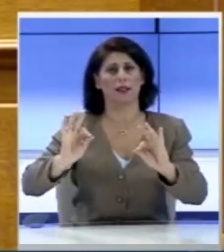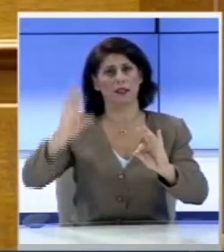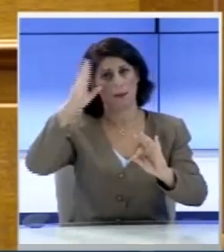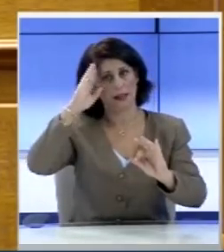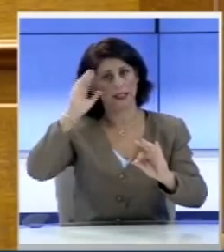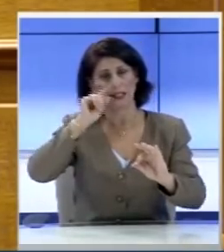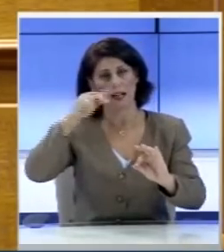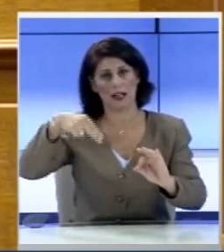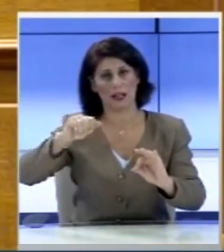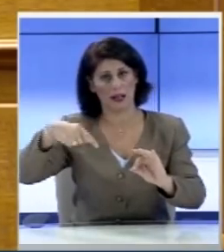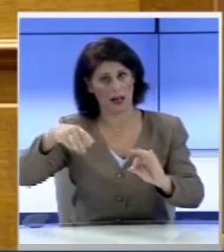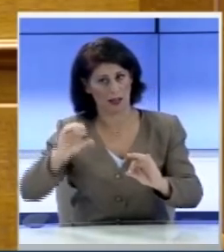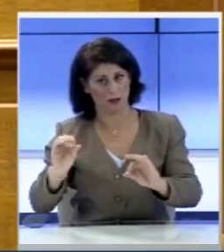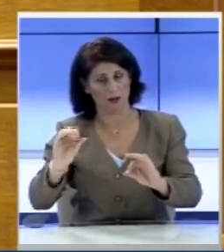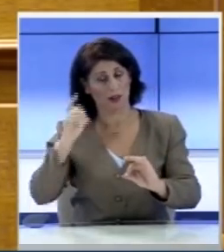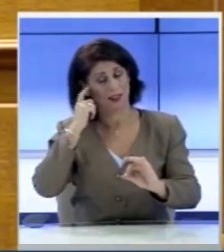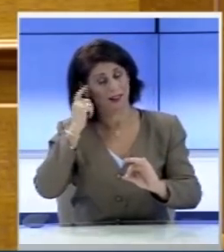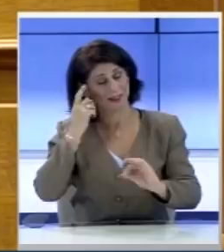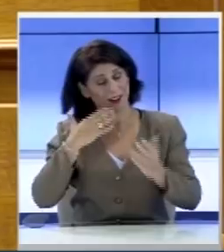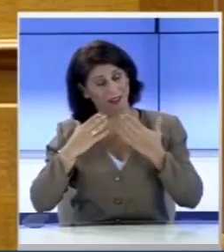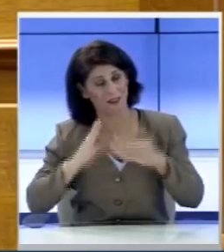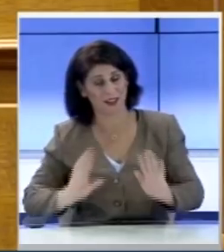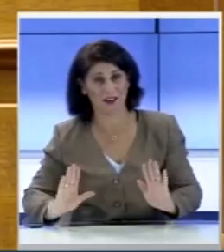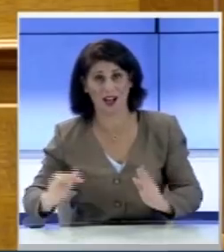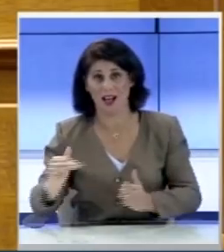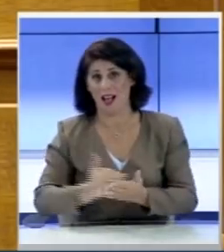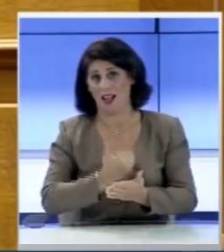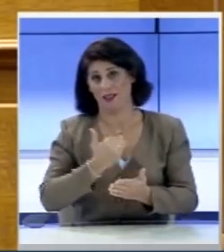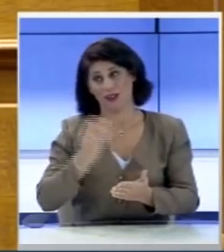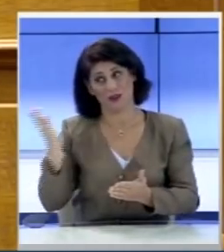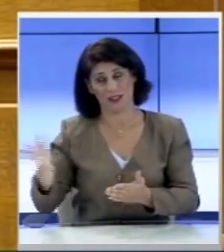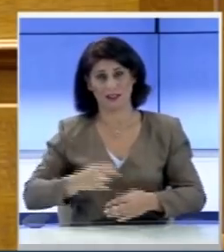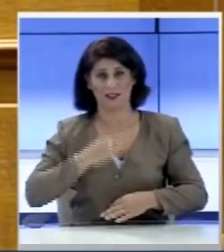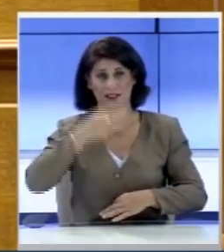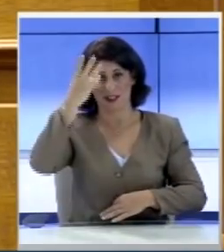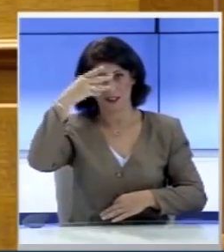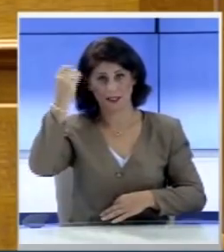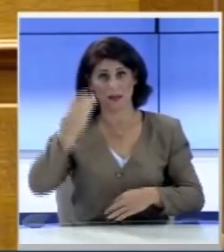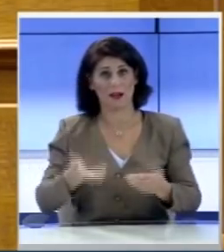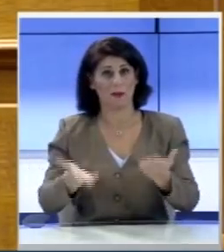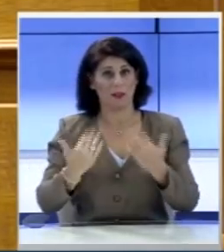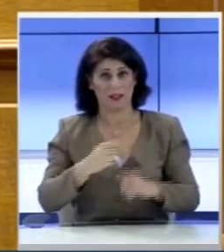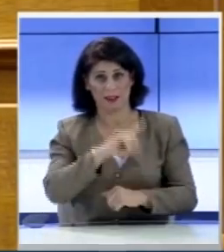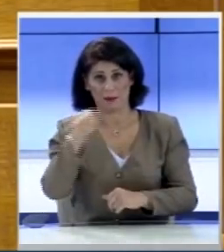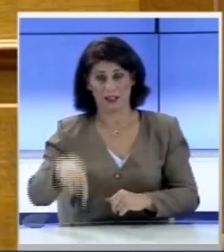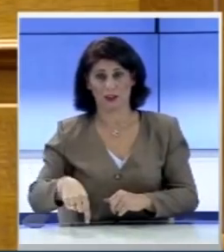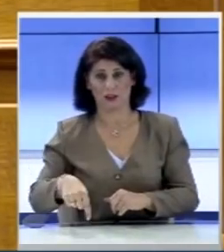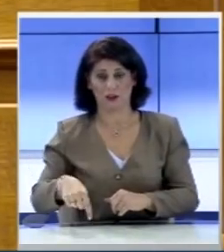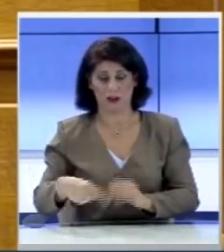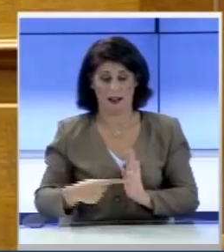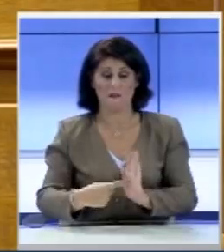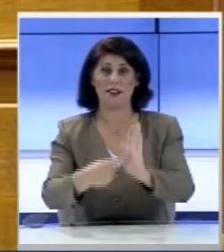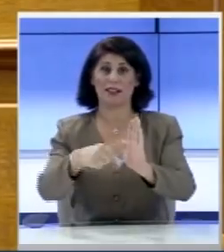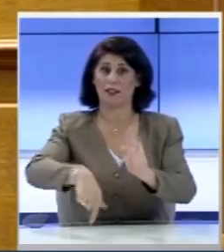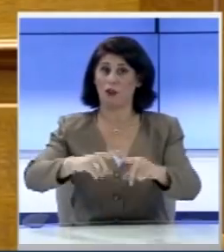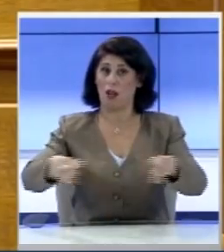Βέβαια, καταλαβαίνουμε. Είναι λίγο άδικο για σας, κύριε Τσίπρα, που δεν έχετε μέχρι στιγμής εμφανιστεί σε αυτή την